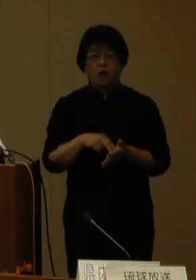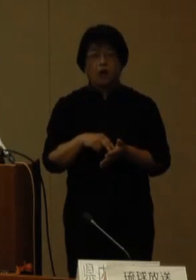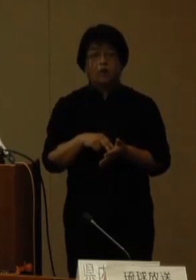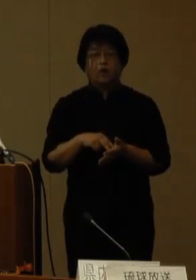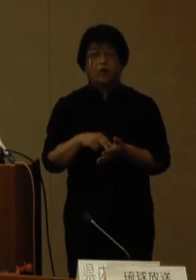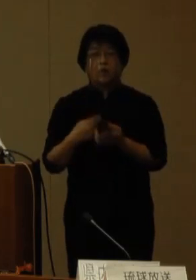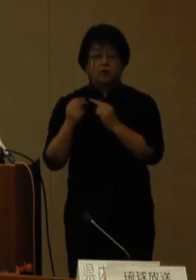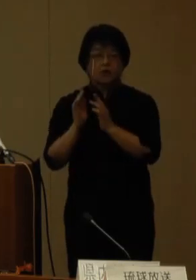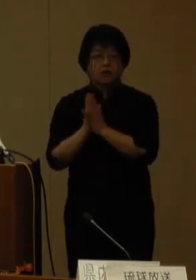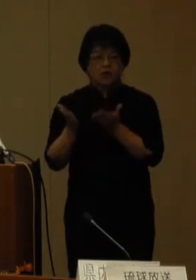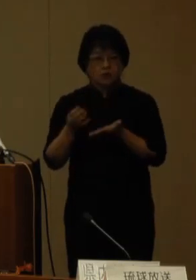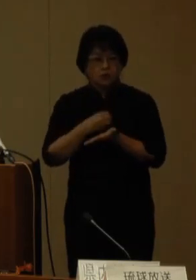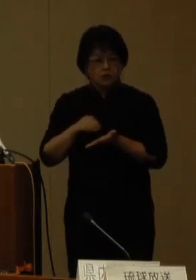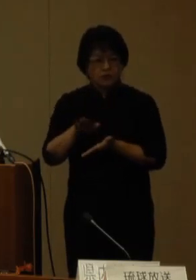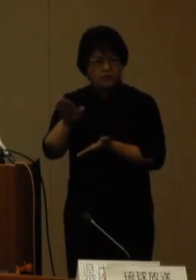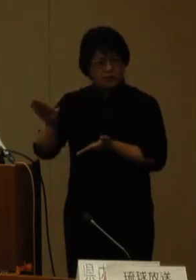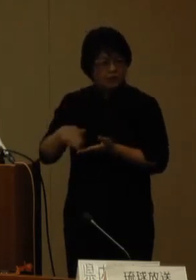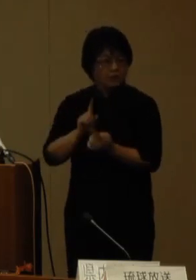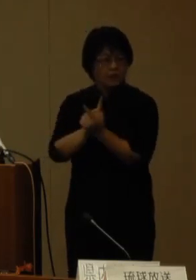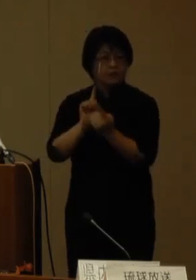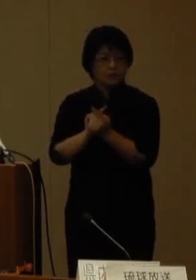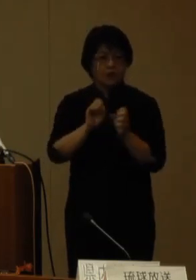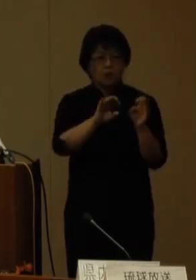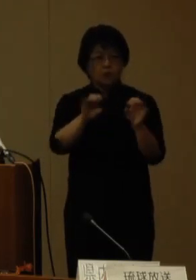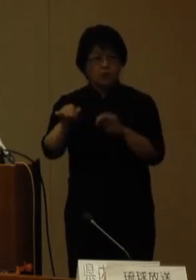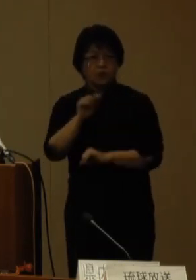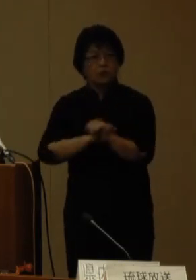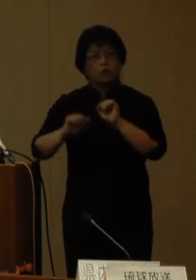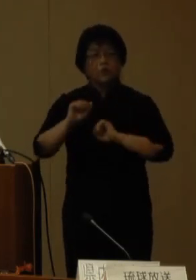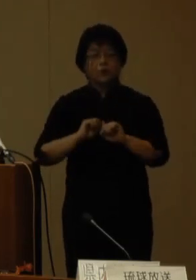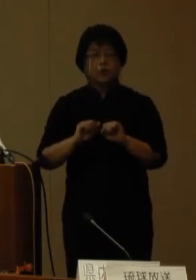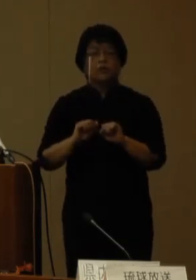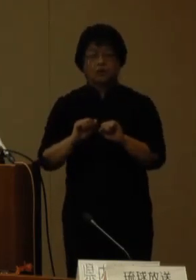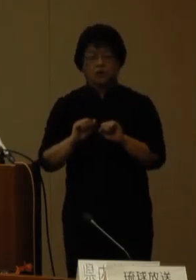県民の皆さんにも呼びかけ、またここまで取り組んできた